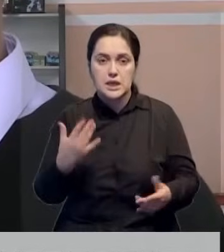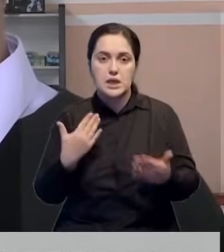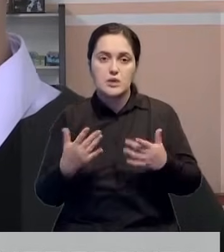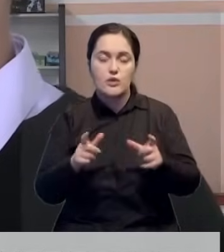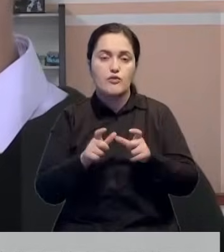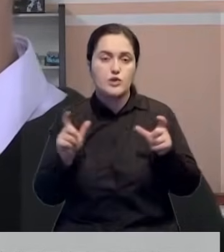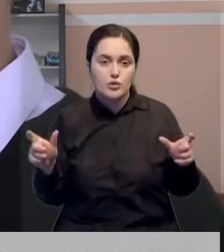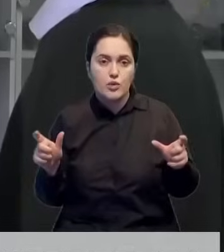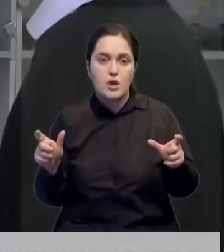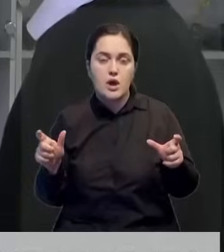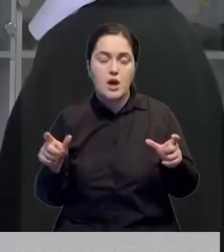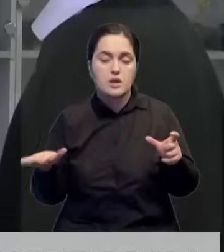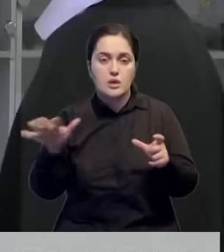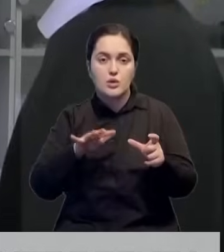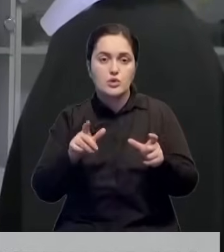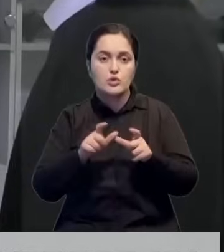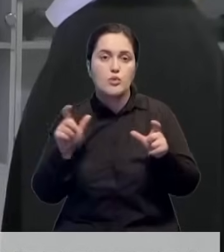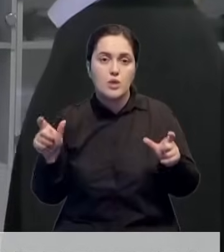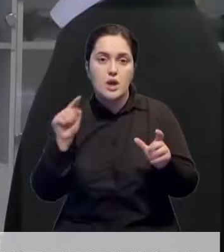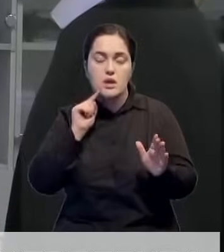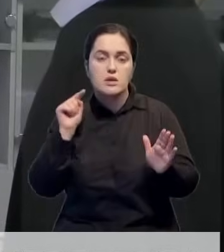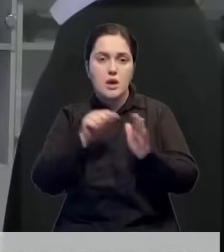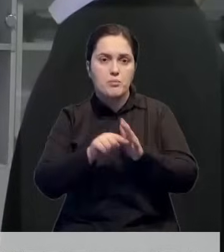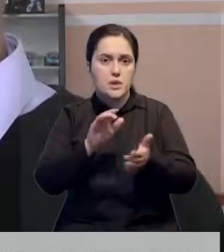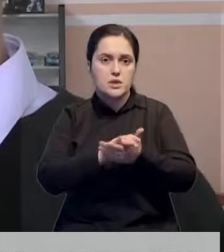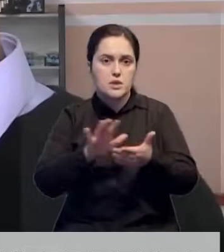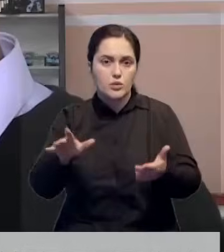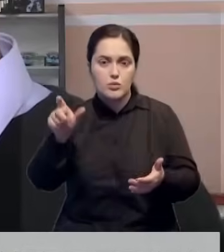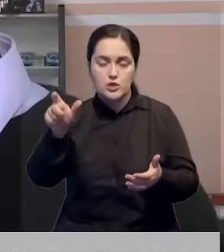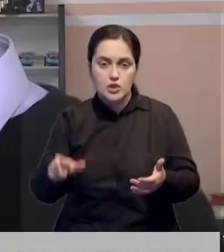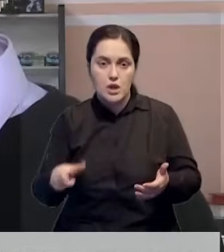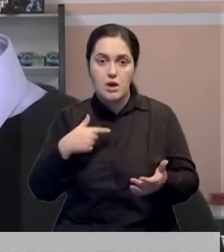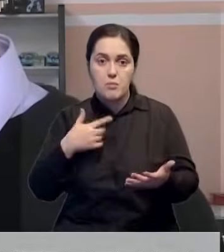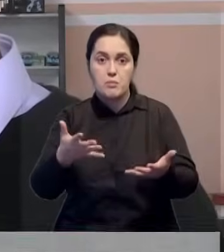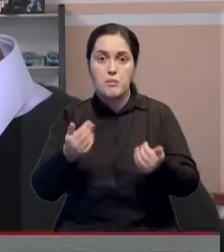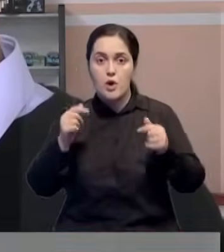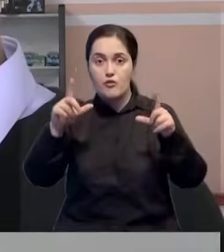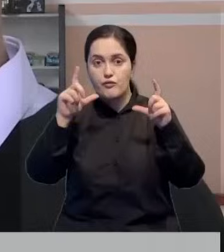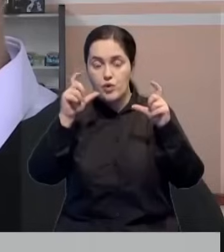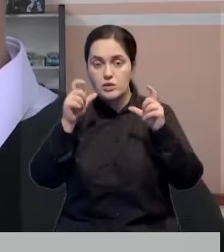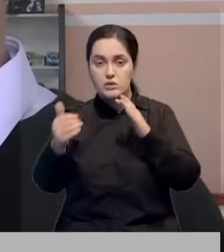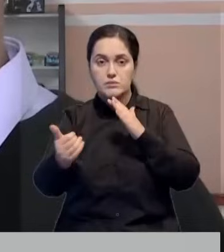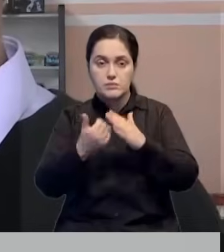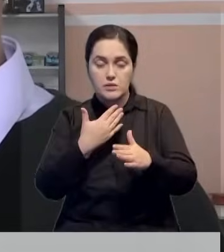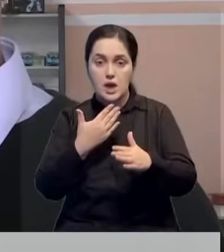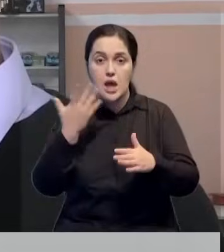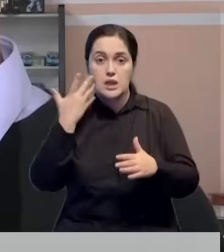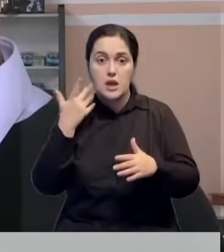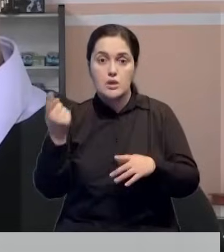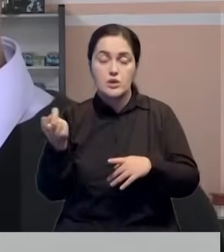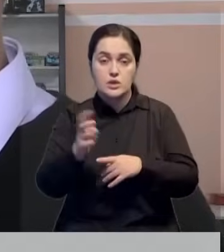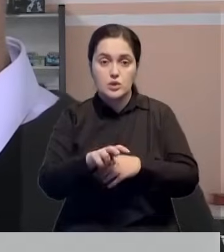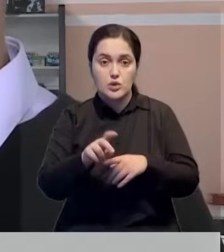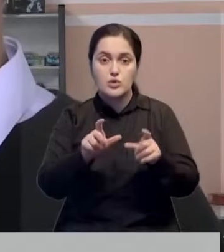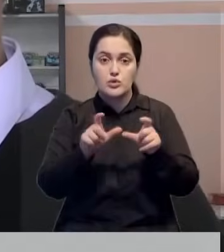школу, на территории школы зайдет незнакомый человек, мы получим его фото. И когда он зашел в